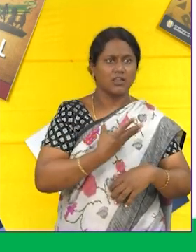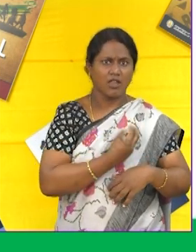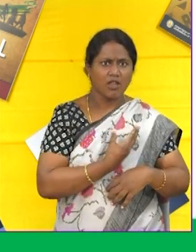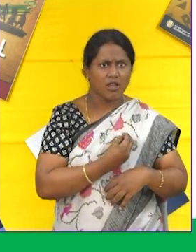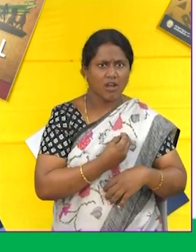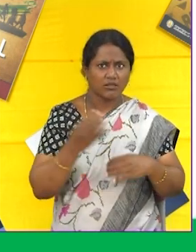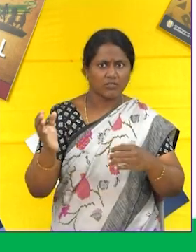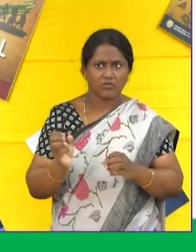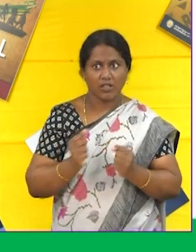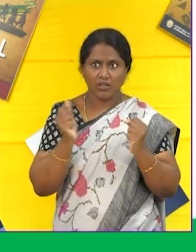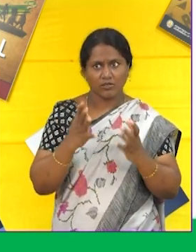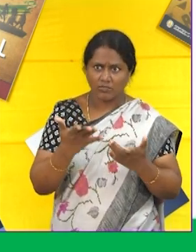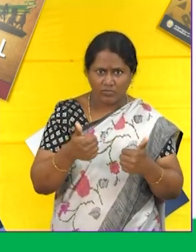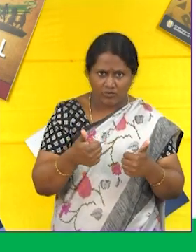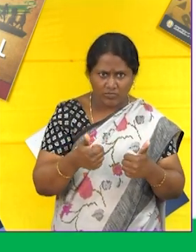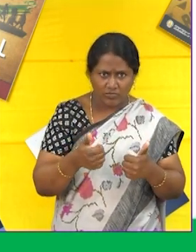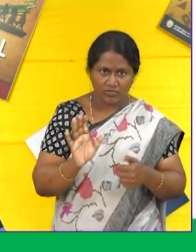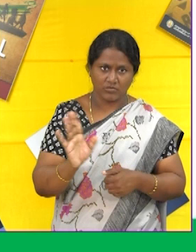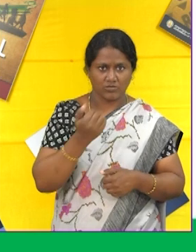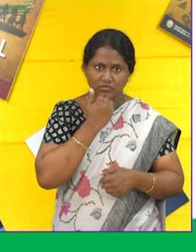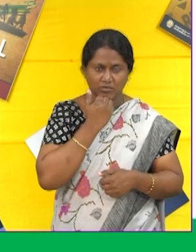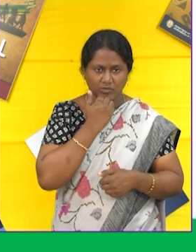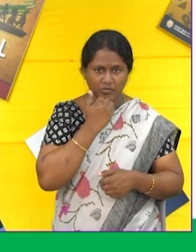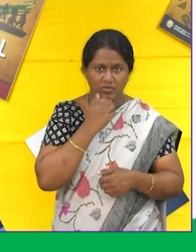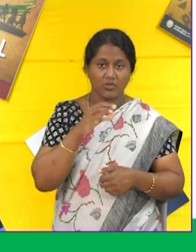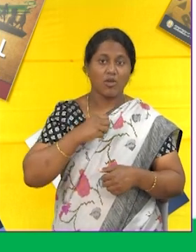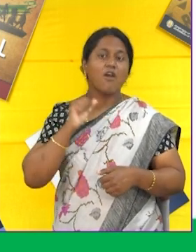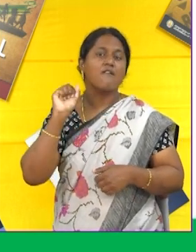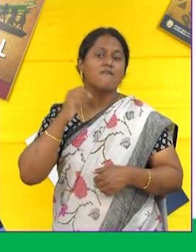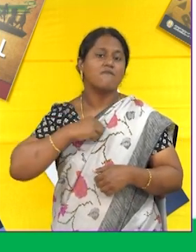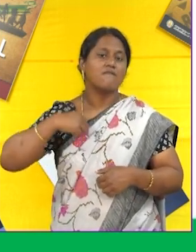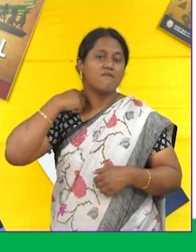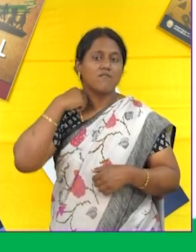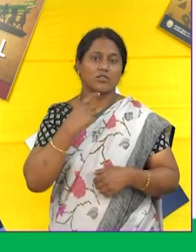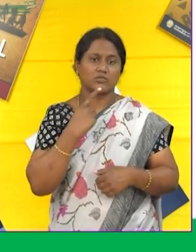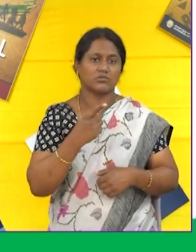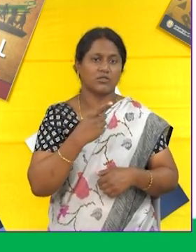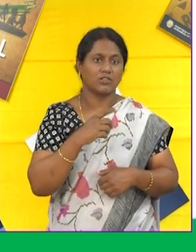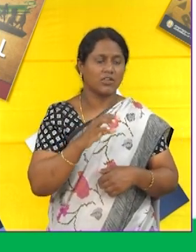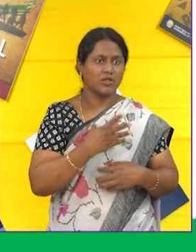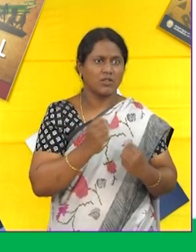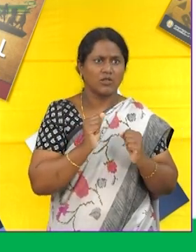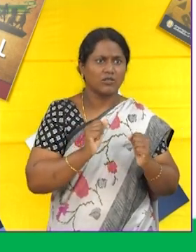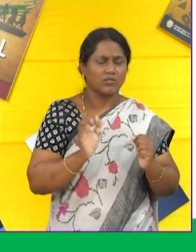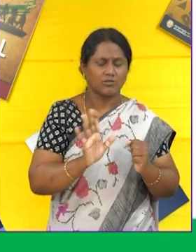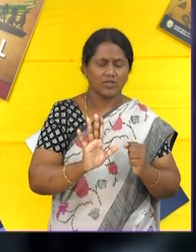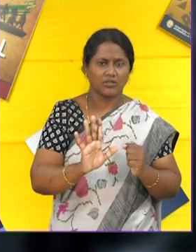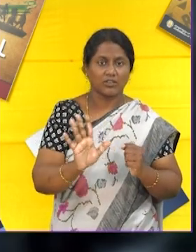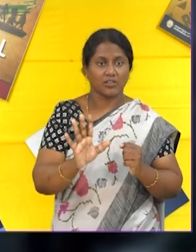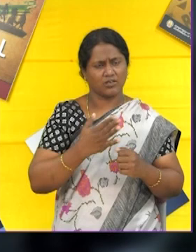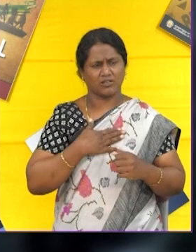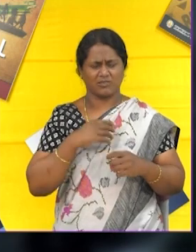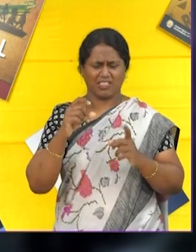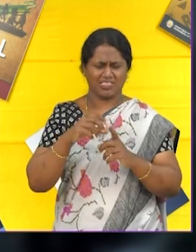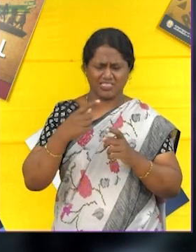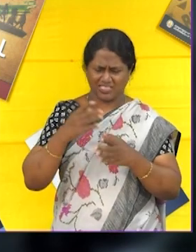அப்படியே ஃபிஸ்ட் எல்லாம் முறுக்கிட்டு கத்துறாரு. வில் செல் த ஹவுஸ் அண்ட் கோ பேக் டு பியோரியா. வி குட் ஹியர் மிஸ்ஸஸ் போர்ட்வெல் சேயிங். நம்ம இந்த